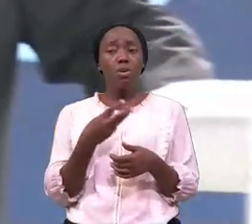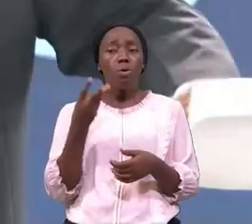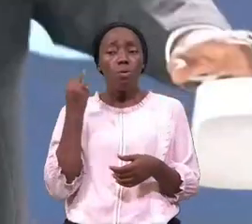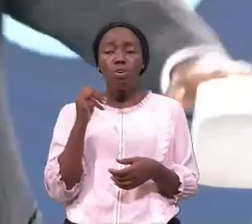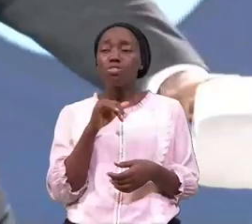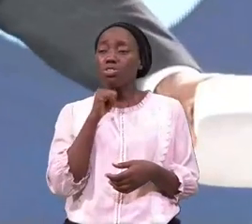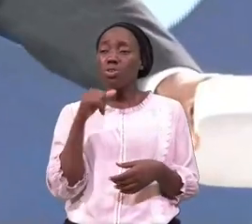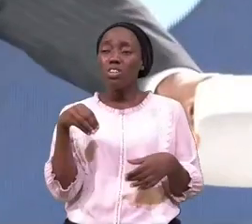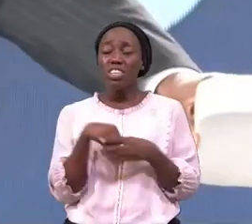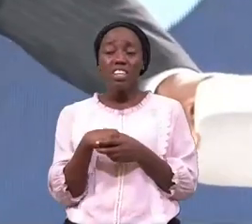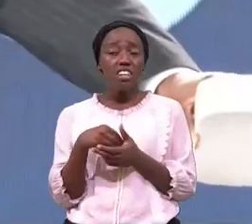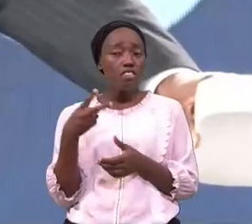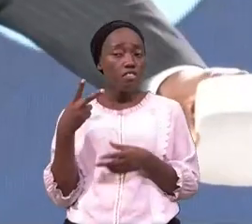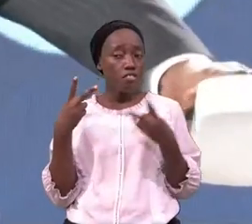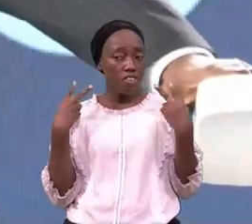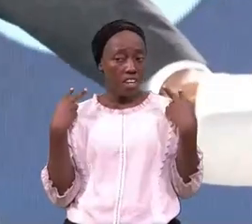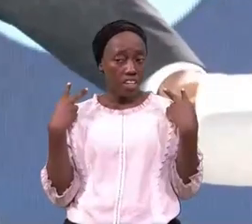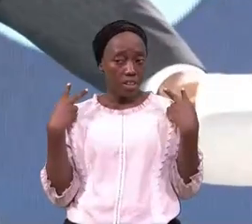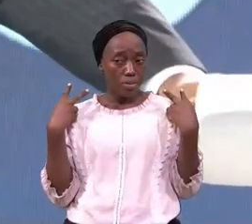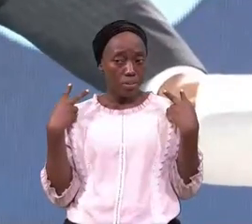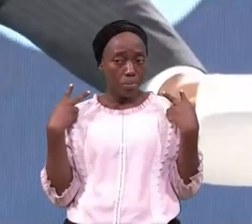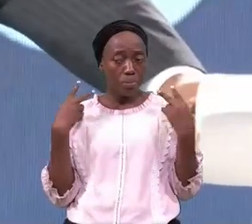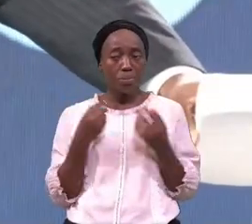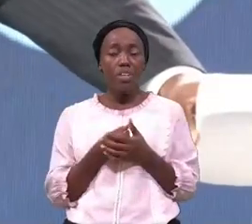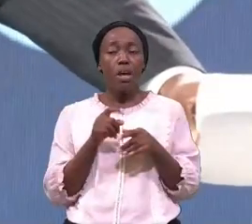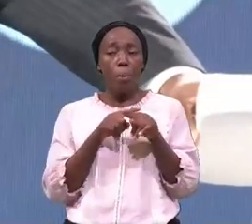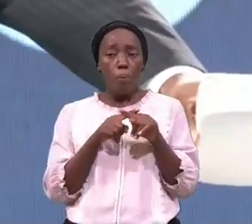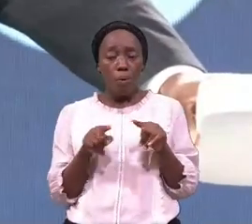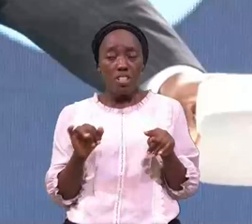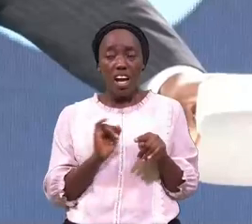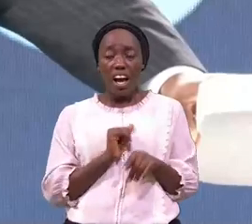Et il dit, sa grâce envers moi n'a pas été vaine.